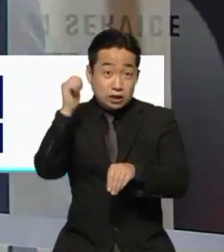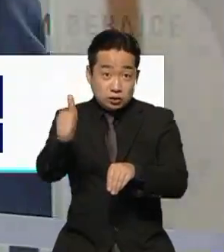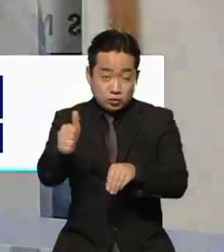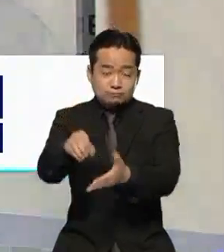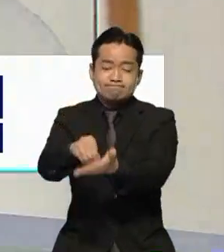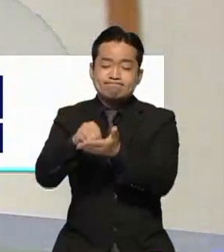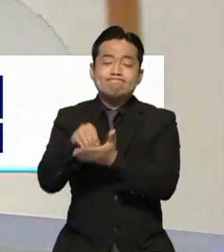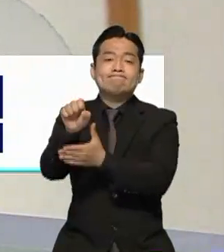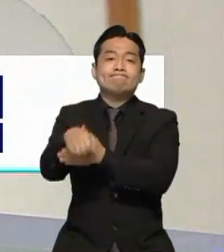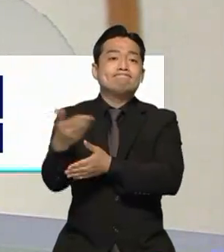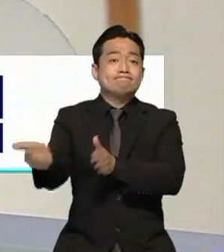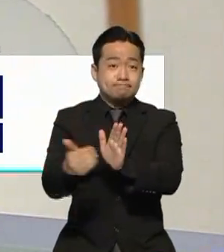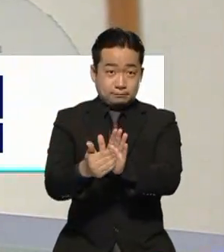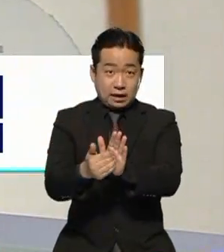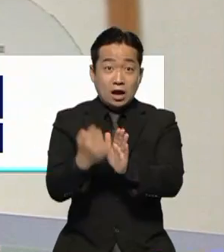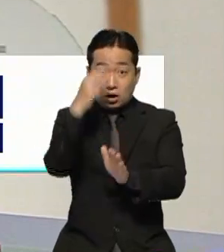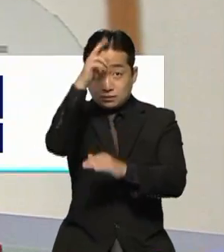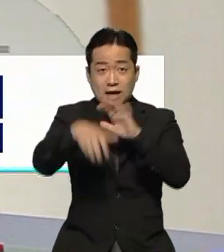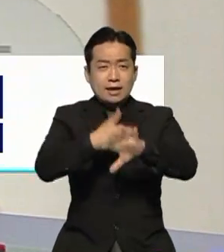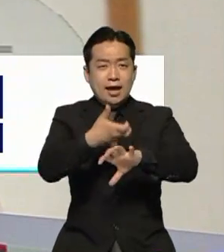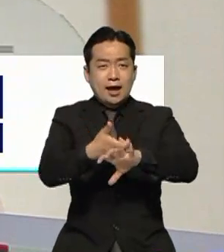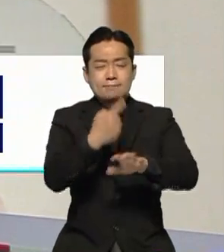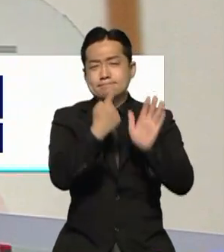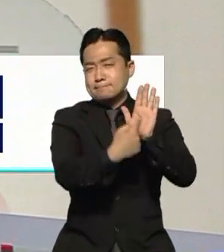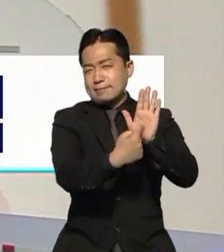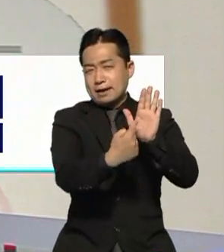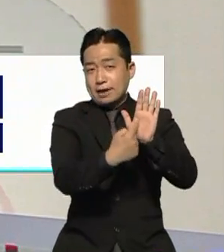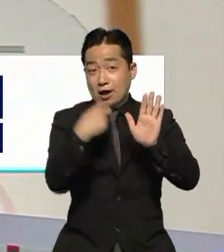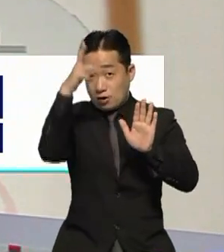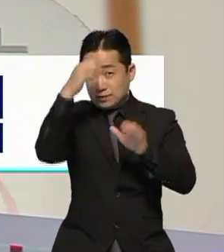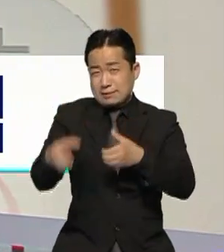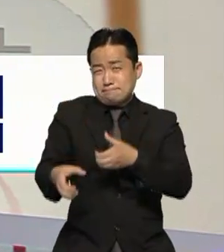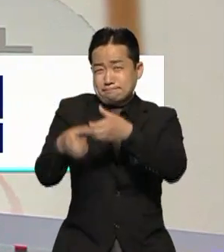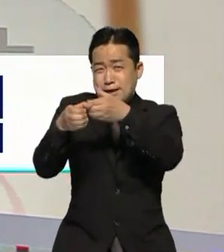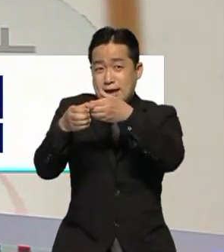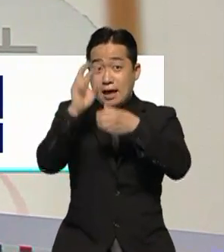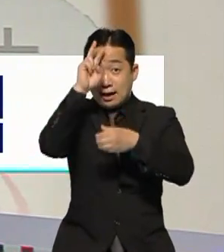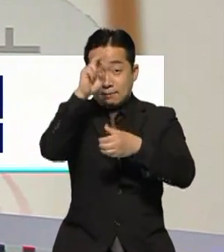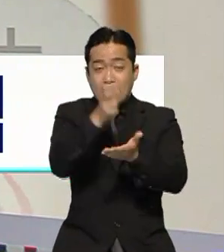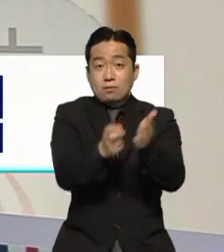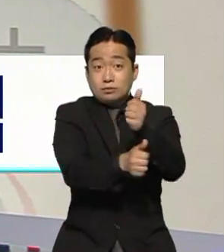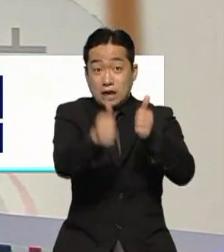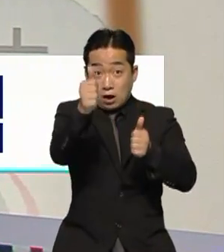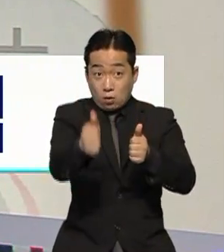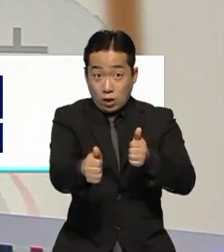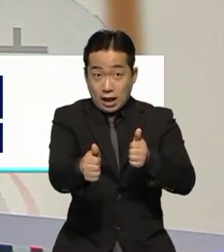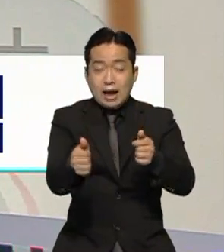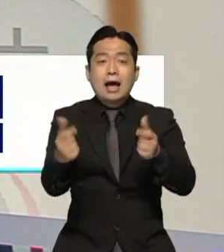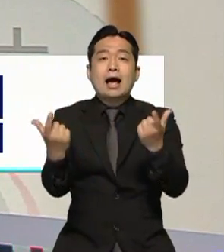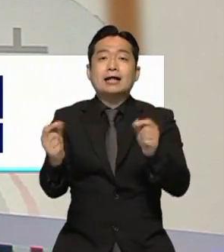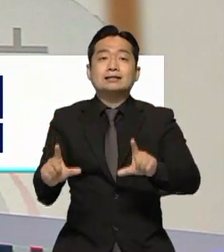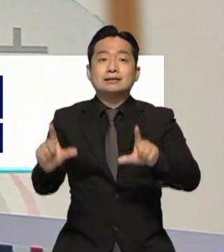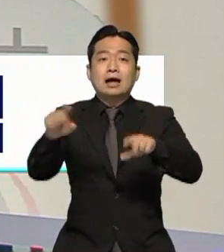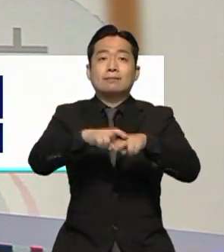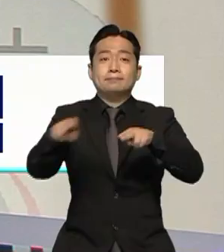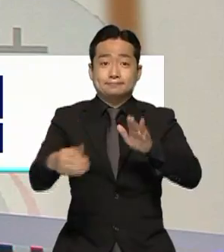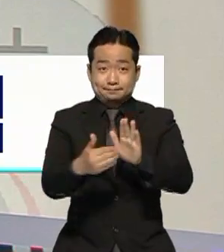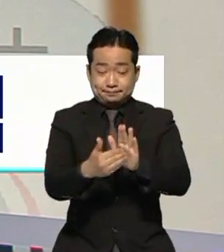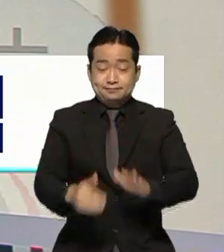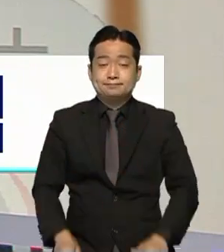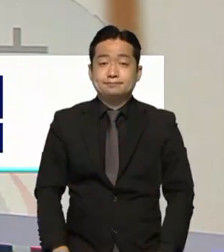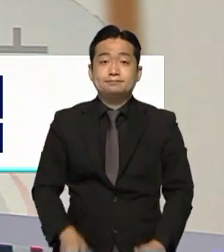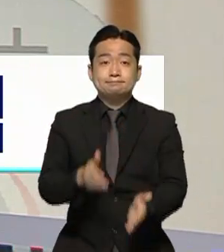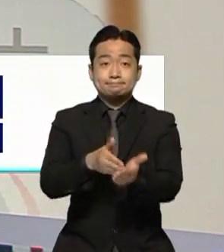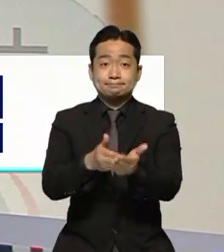대통령이 받아들였습니다. 검찰개혁을 강조하면서 검찰과 계속 부딪혔던 박범계 법무장관도 같은 날 자리에서